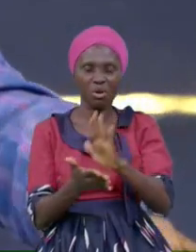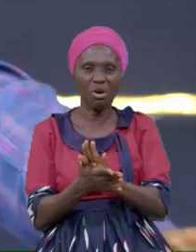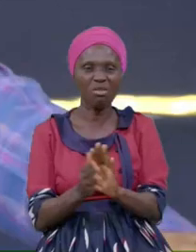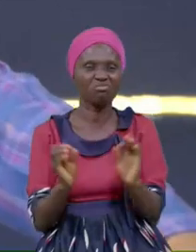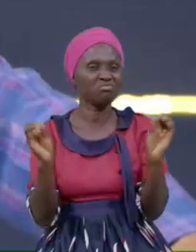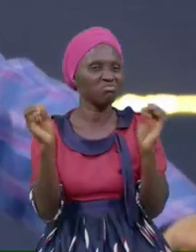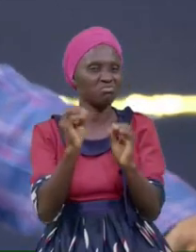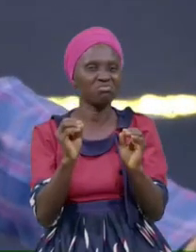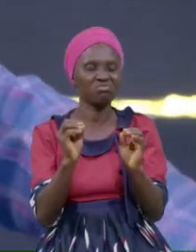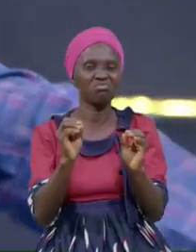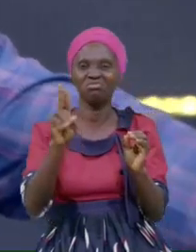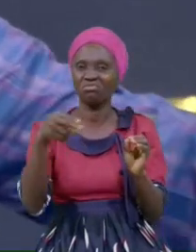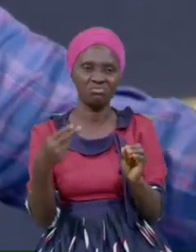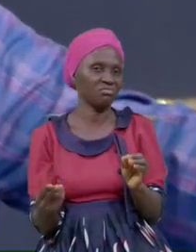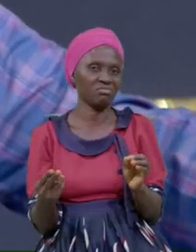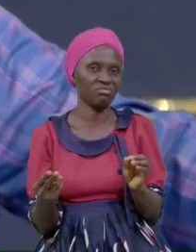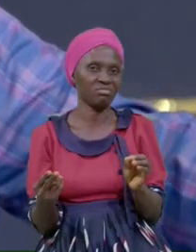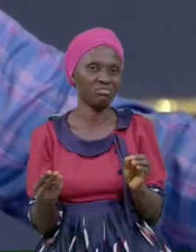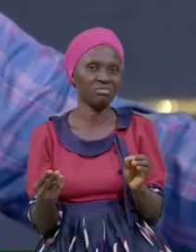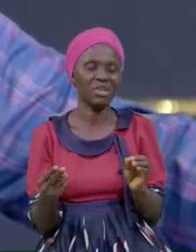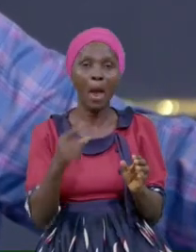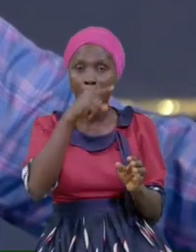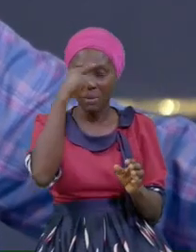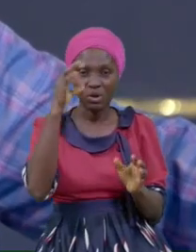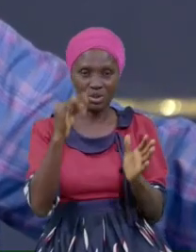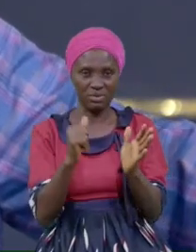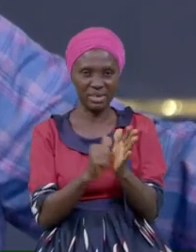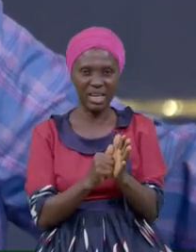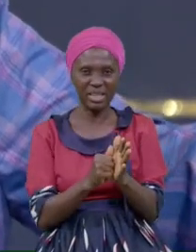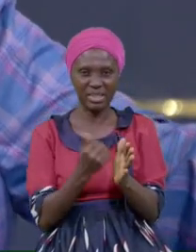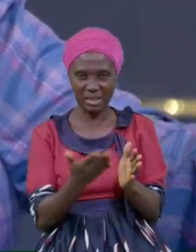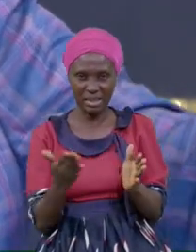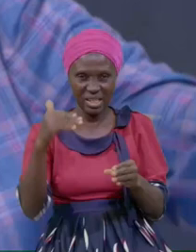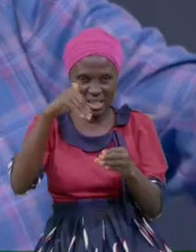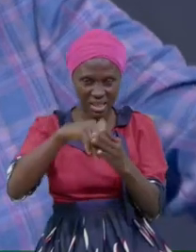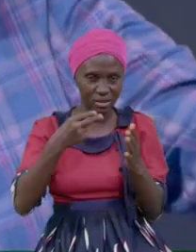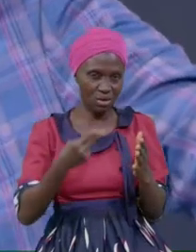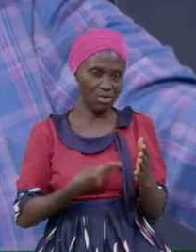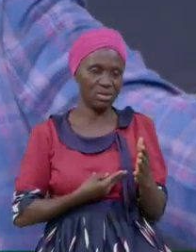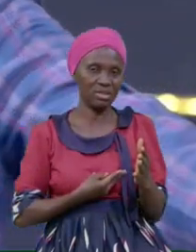fils, non. À cause de cette chose qui est en nous,